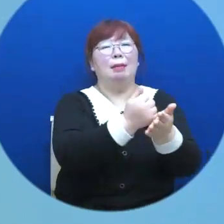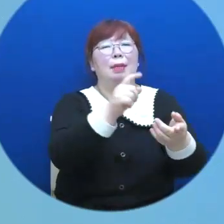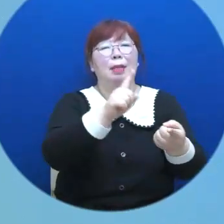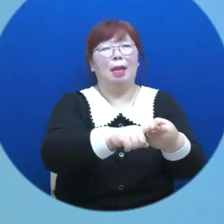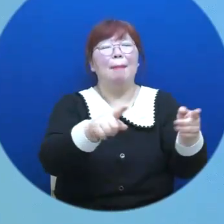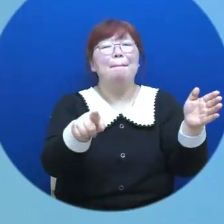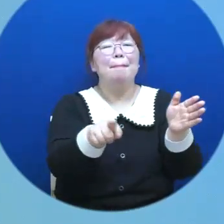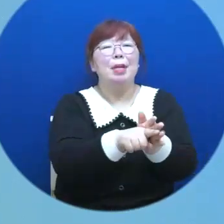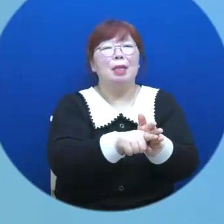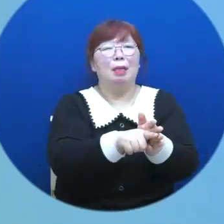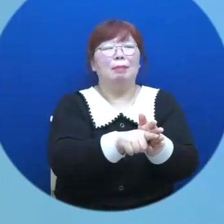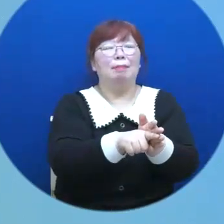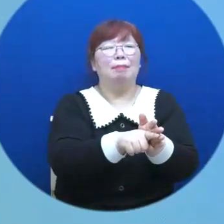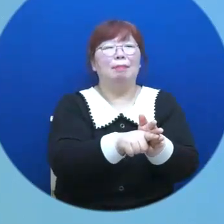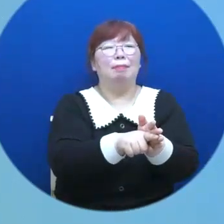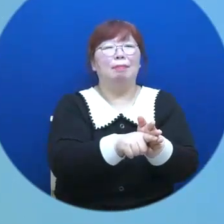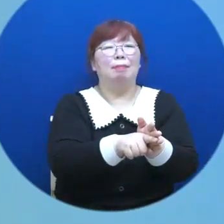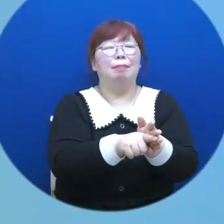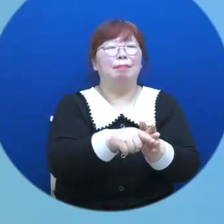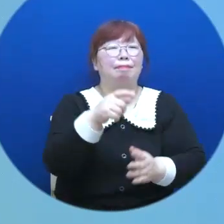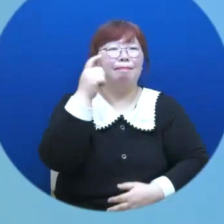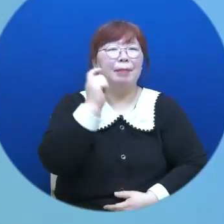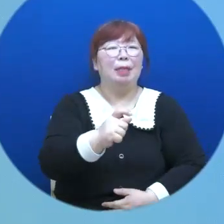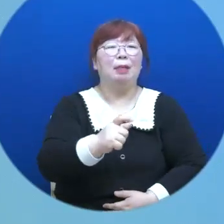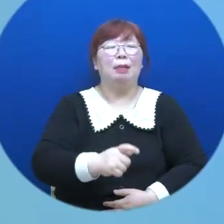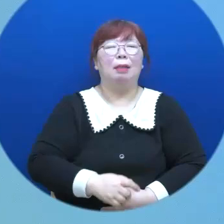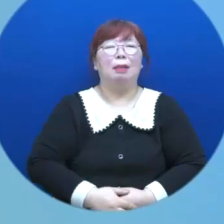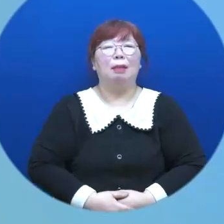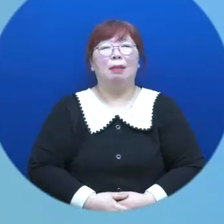믿음을 요셉은 잃지 않은 거예요.